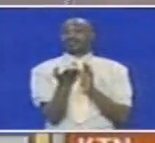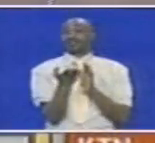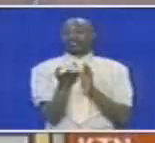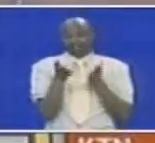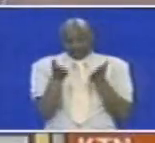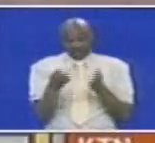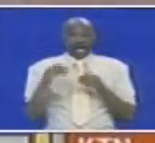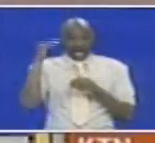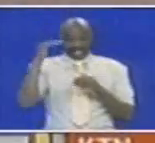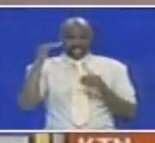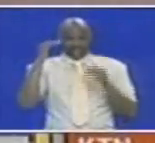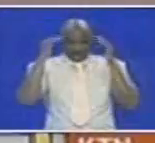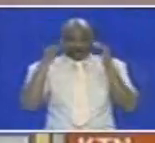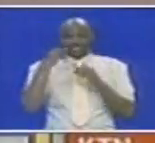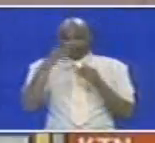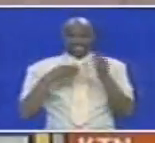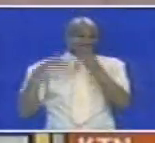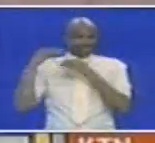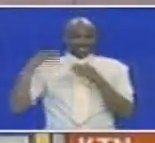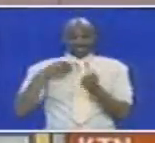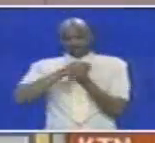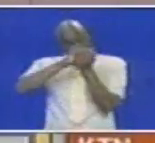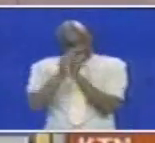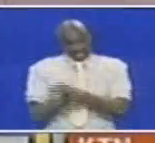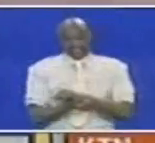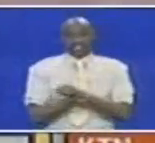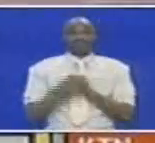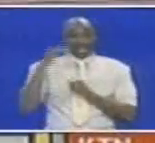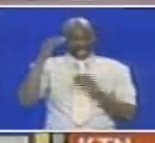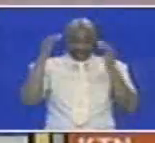rufaa imeingia katika historia kwa kubatilisha uamuzi wa mahakama kuu